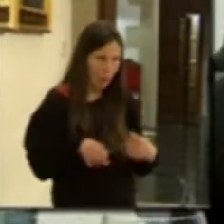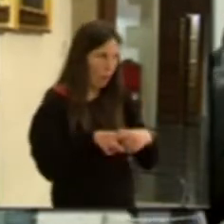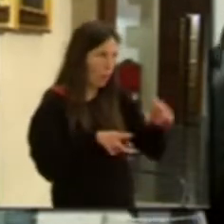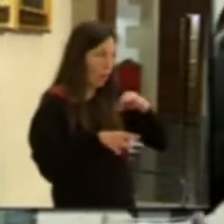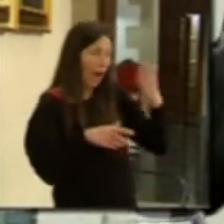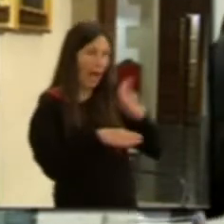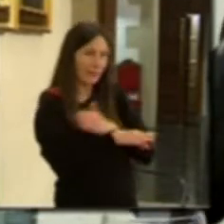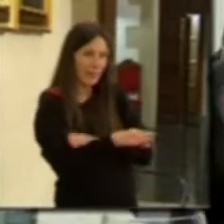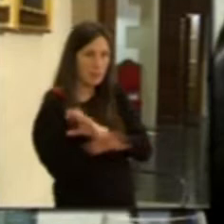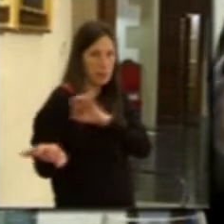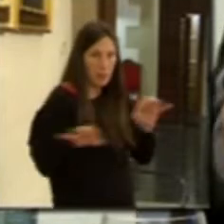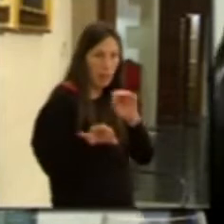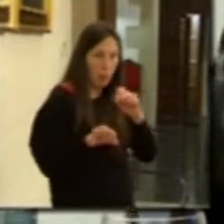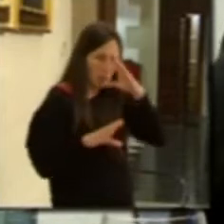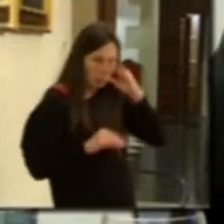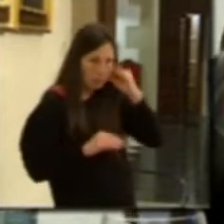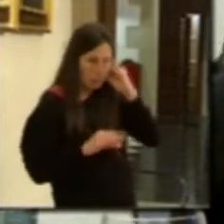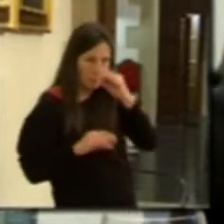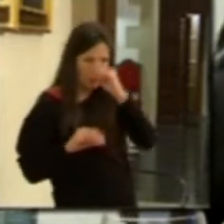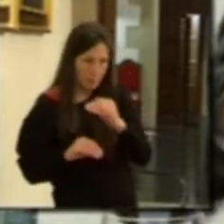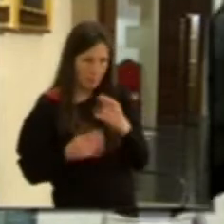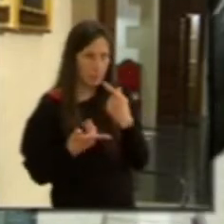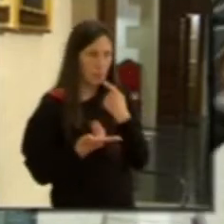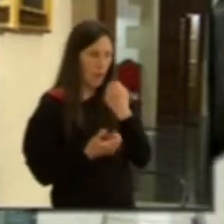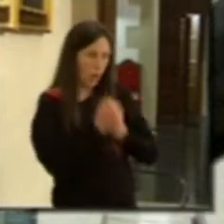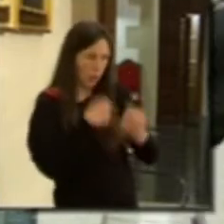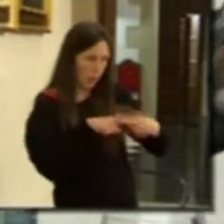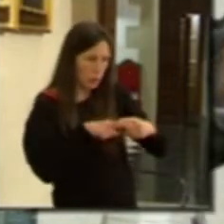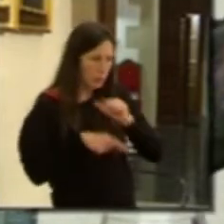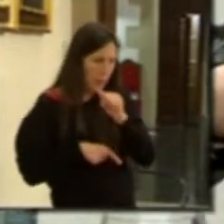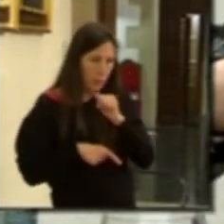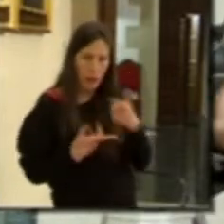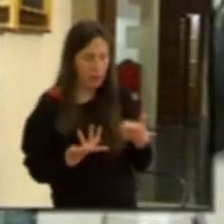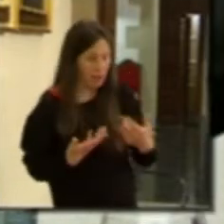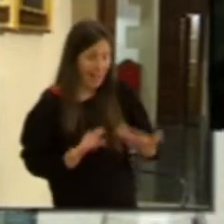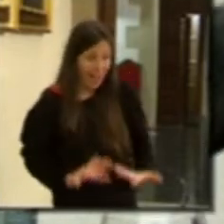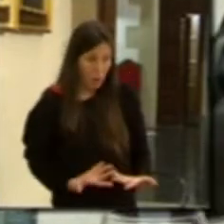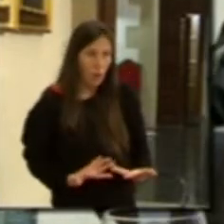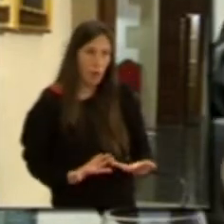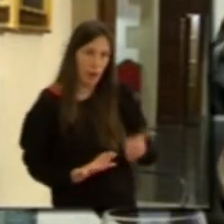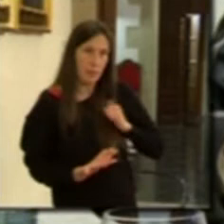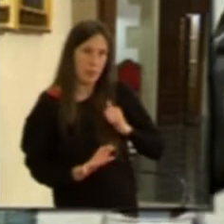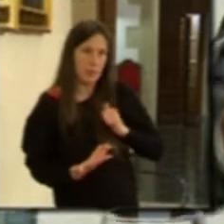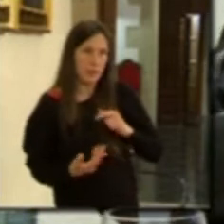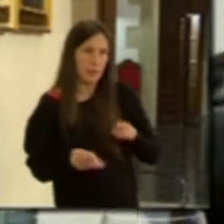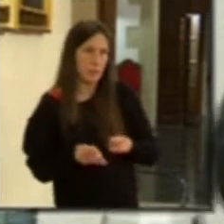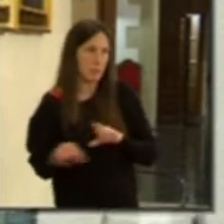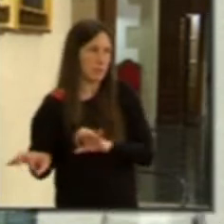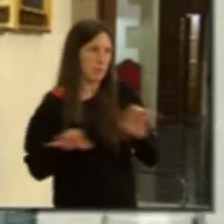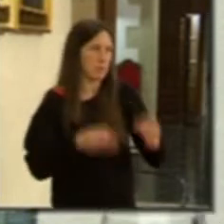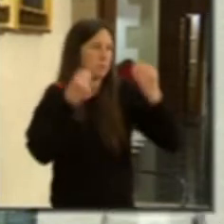intentar fer anar l'economia com s'ha de fer anar i tornar a enganxar el motor del creixement, que tornarà a ser, sens